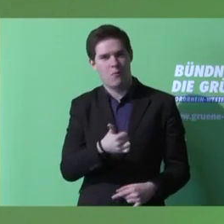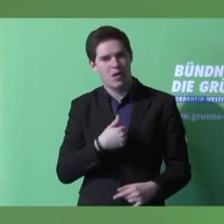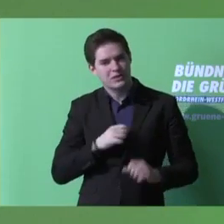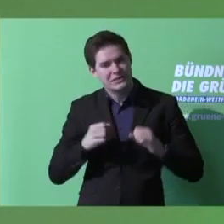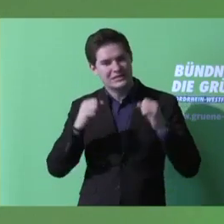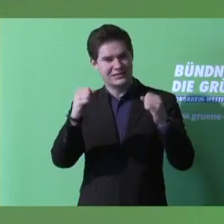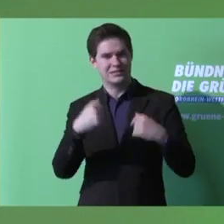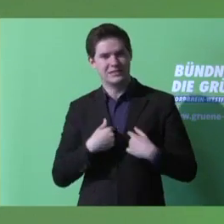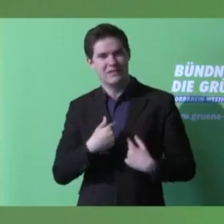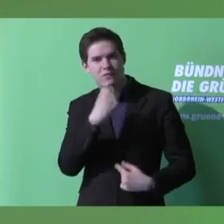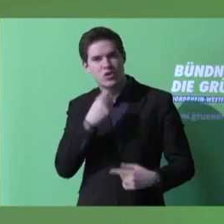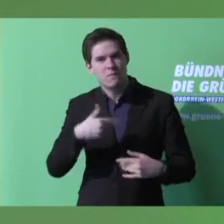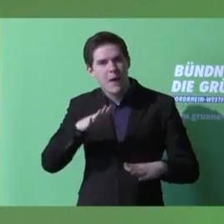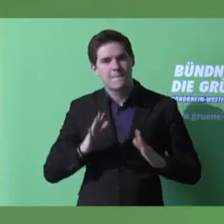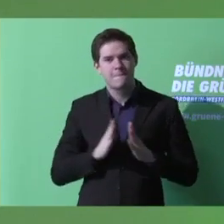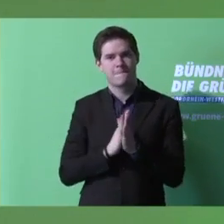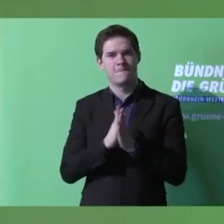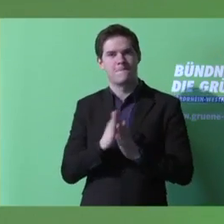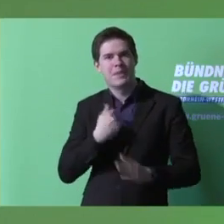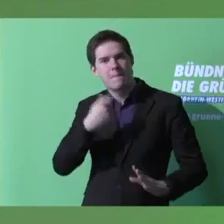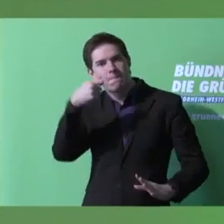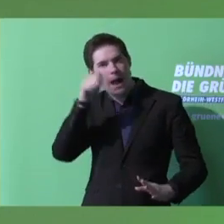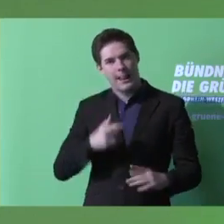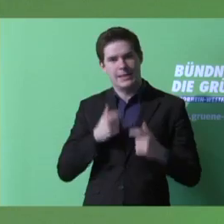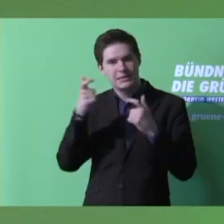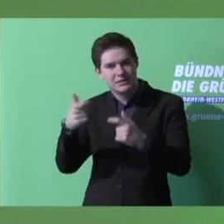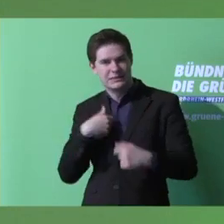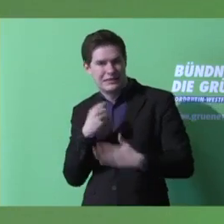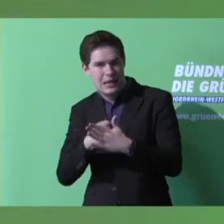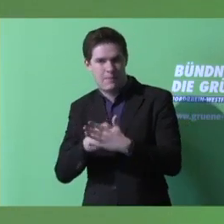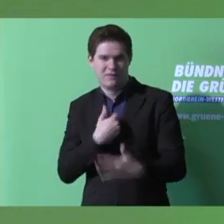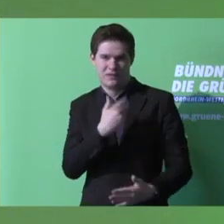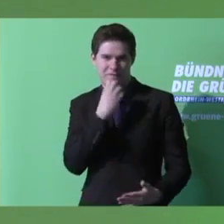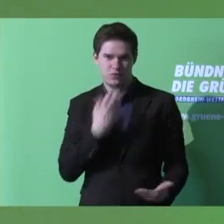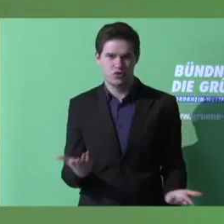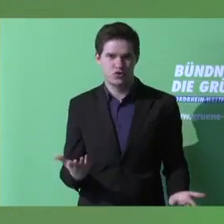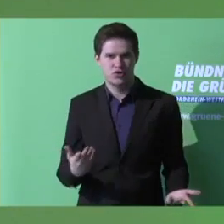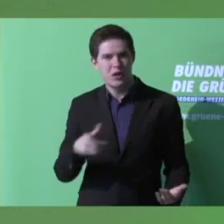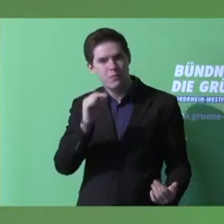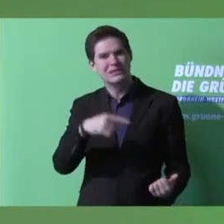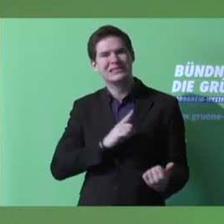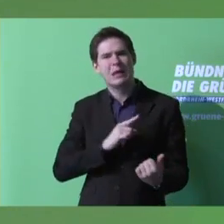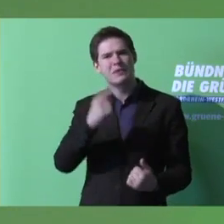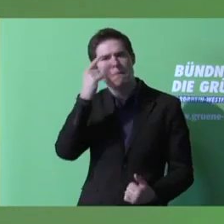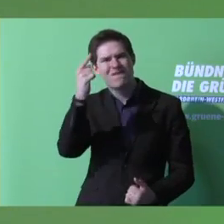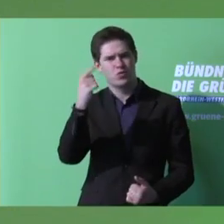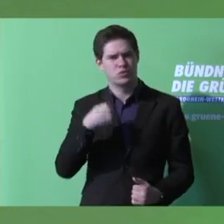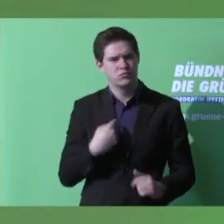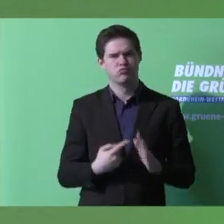grünen Wandel in Berlin kämpfen. Glaubwürdig, selbstbewusst,